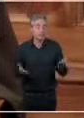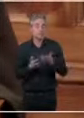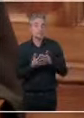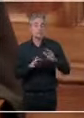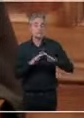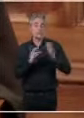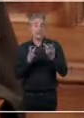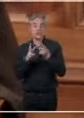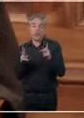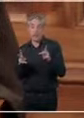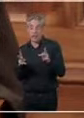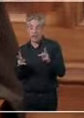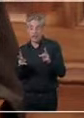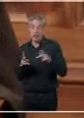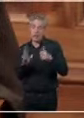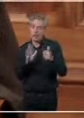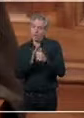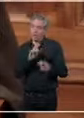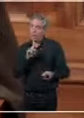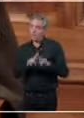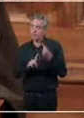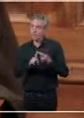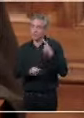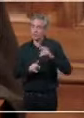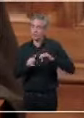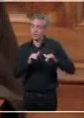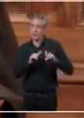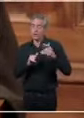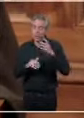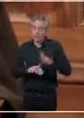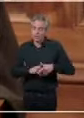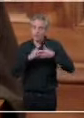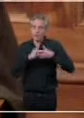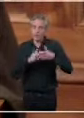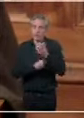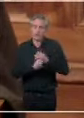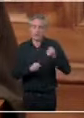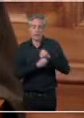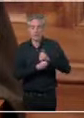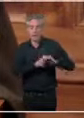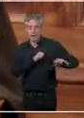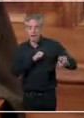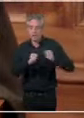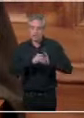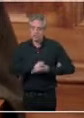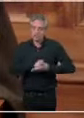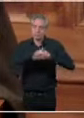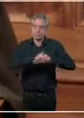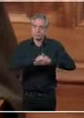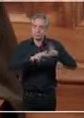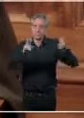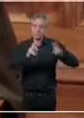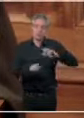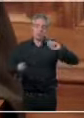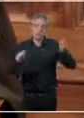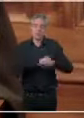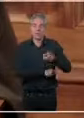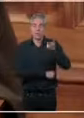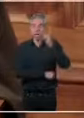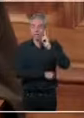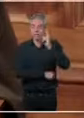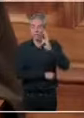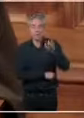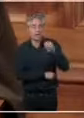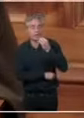villes ont un rôle fondamental à jouer en activant un puissant levier d'action, changer nos habitudes